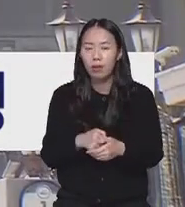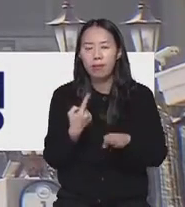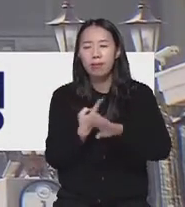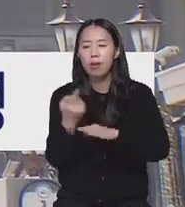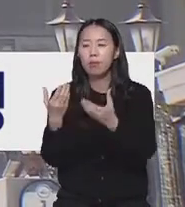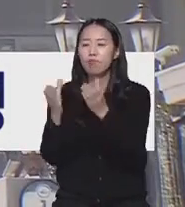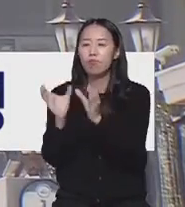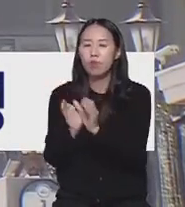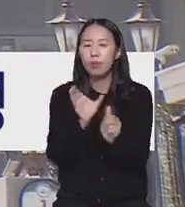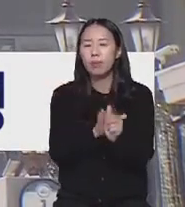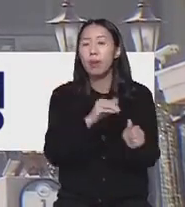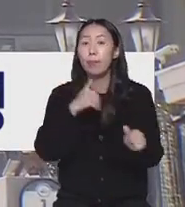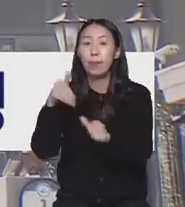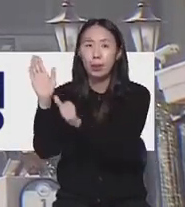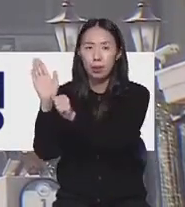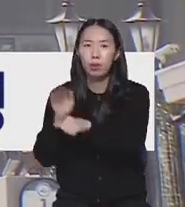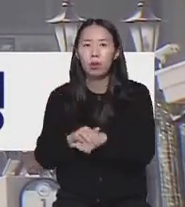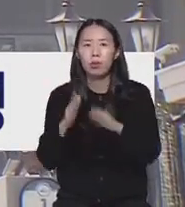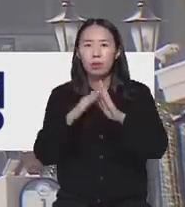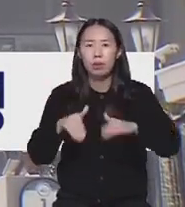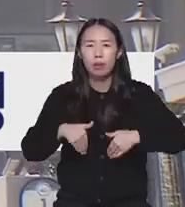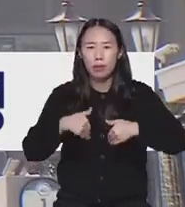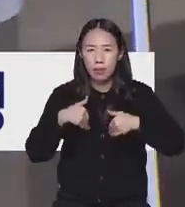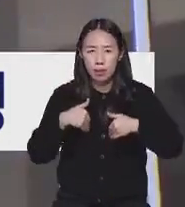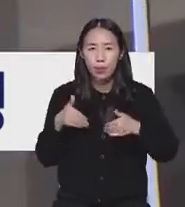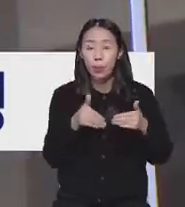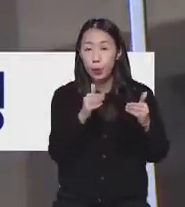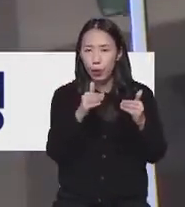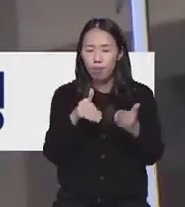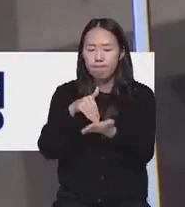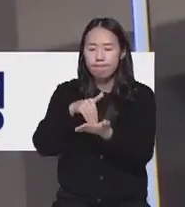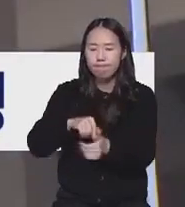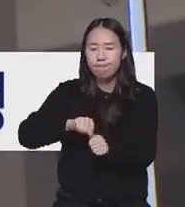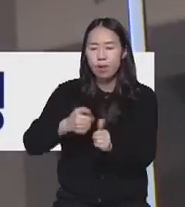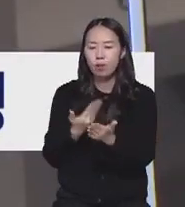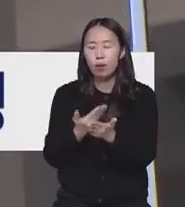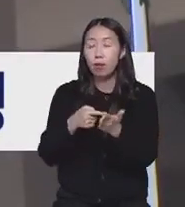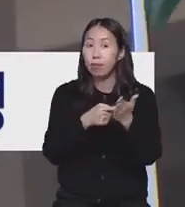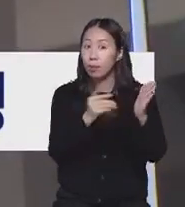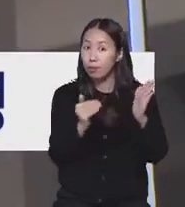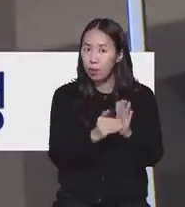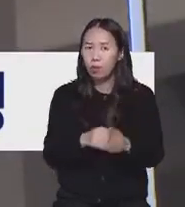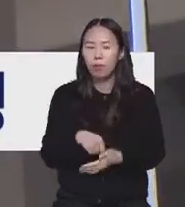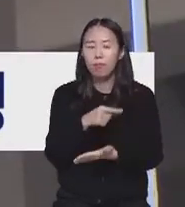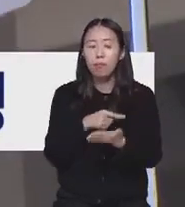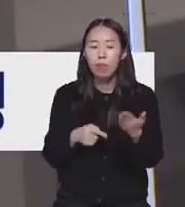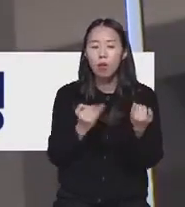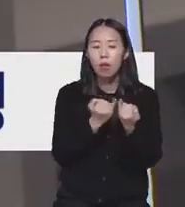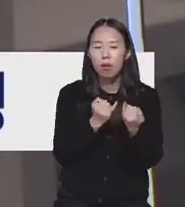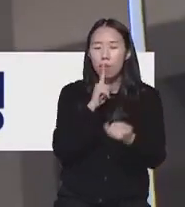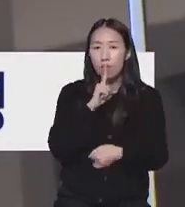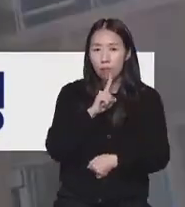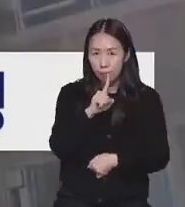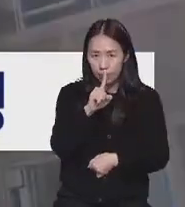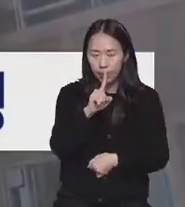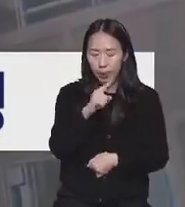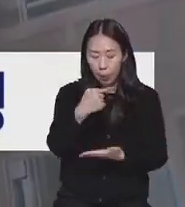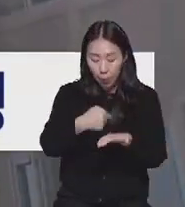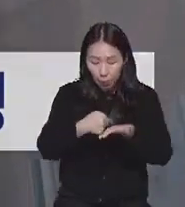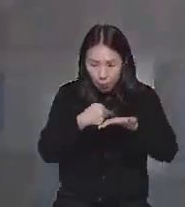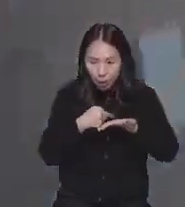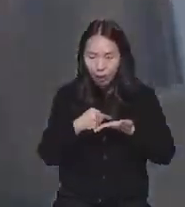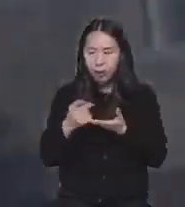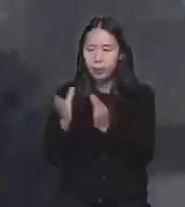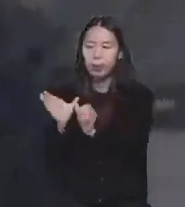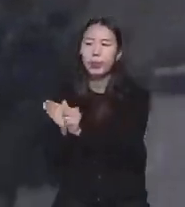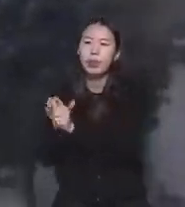부서로 인사 조치를 하는 한편 전남도에 중징계를 요구했습니다. 여수시는 피해 여직원의 신고로 인사 조치를 했다며